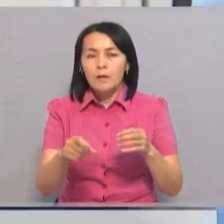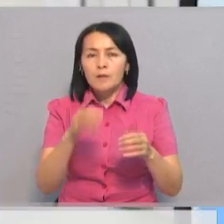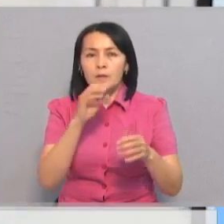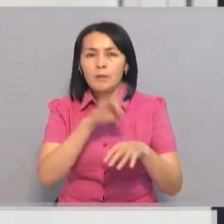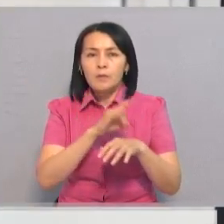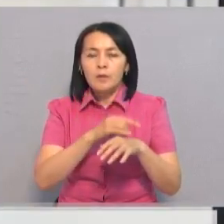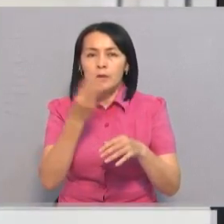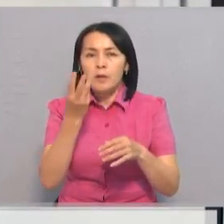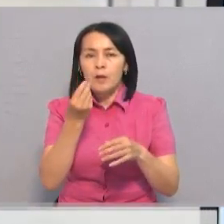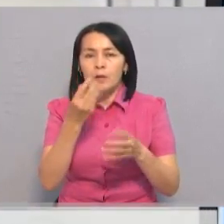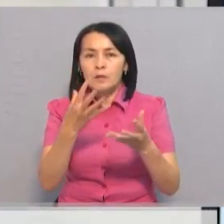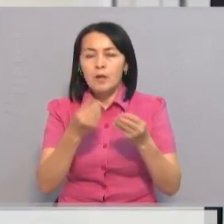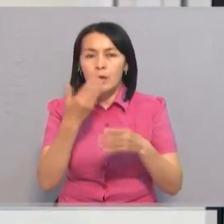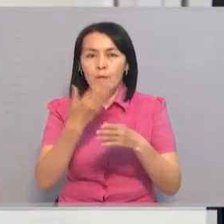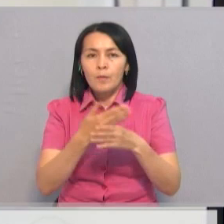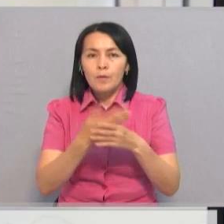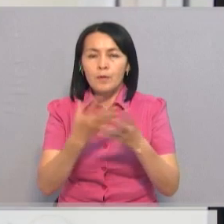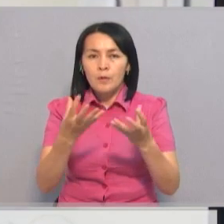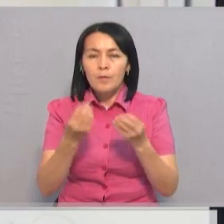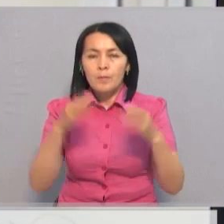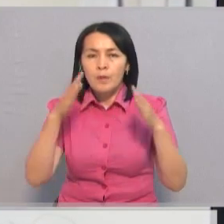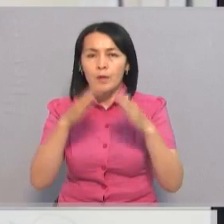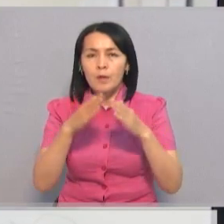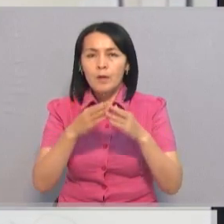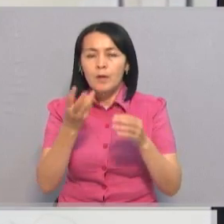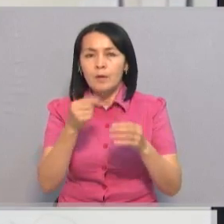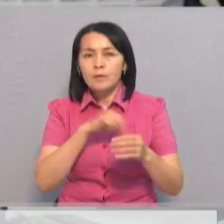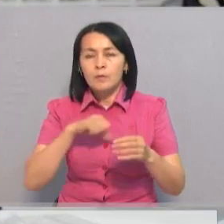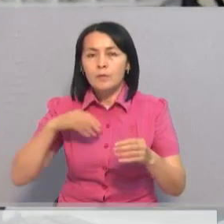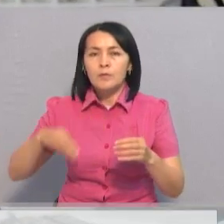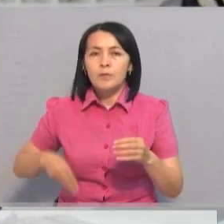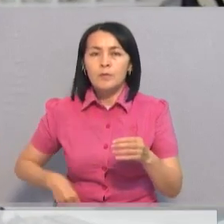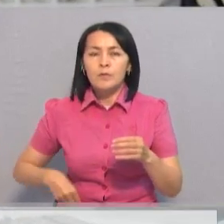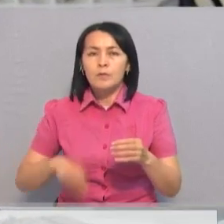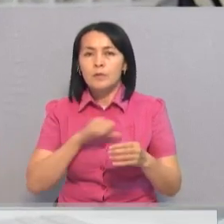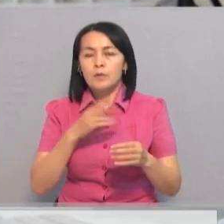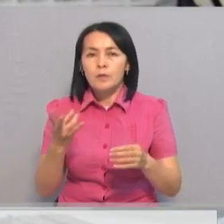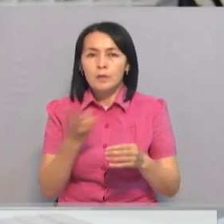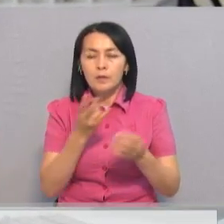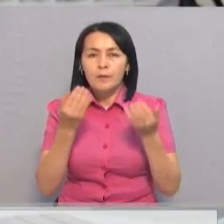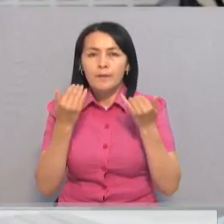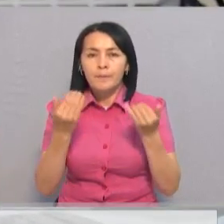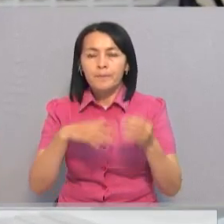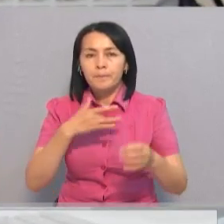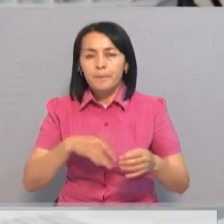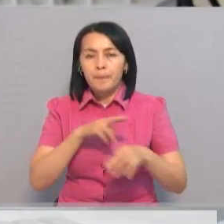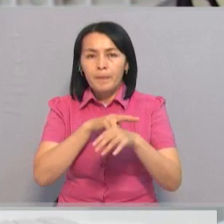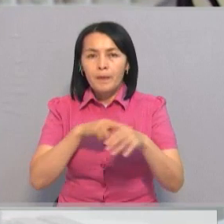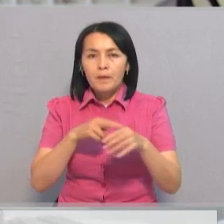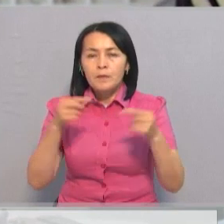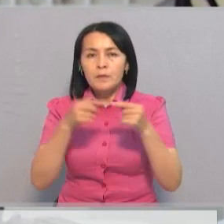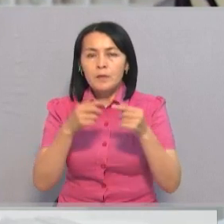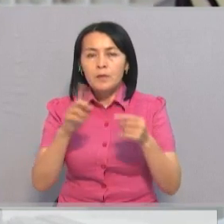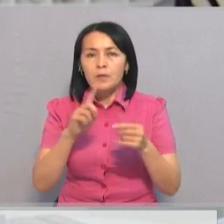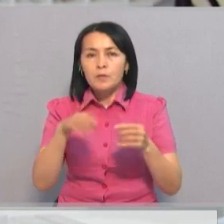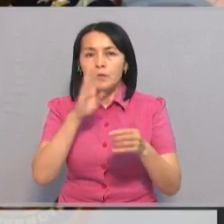выманила деньги под предлогом помощи получения жилья и потратила их на собственные нужды. Сарыагашские полицейские установили,